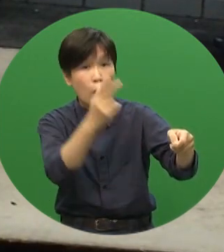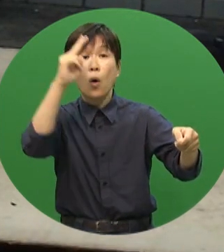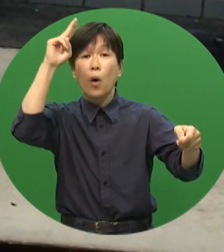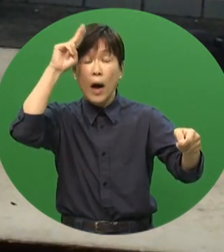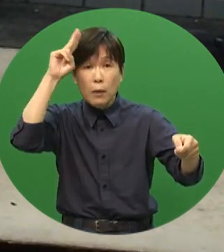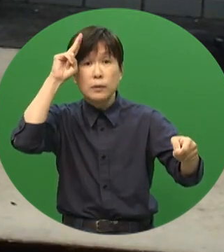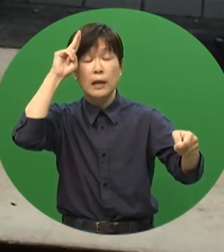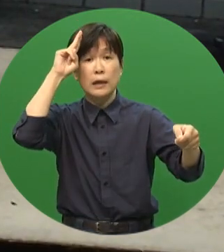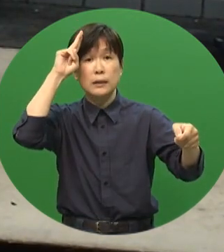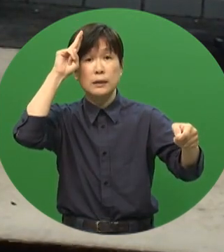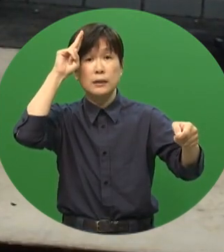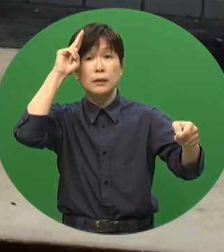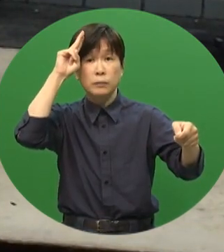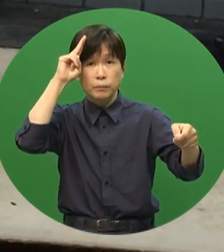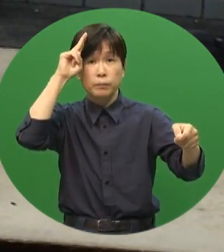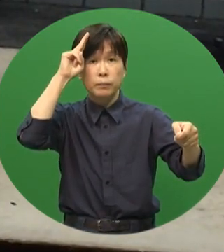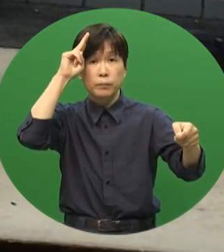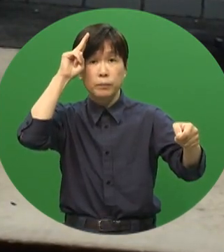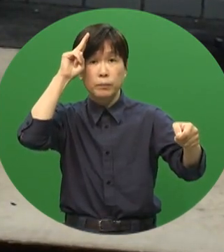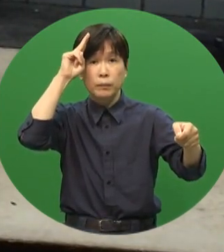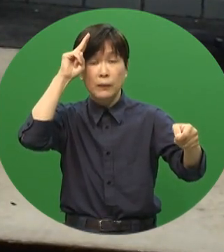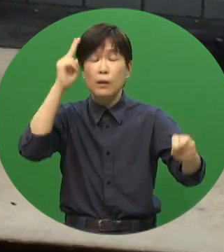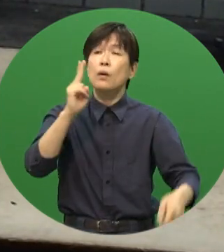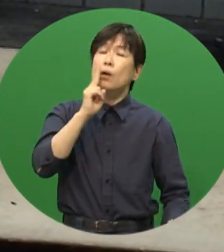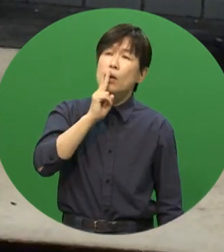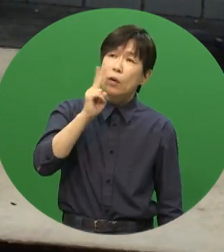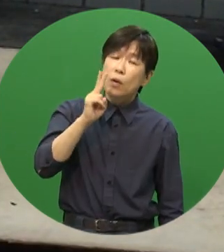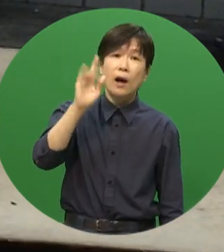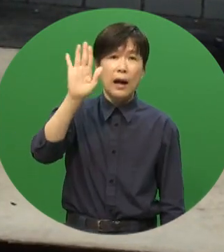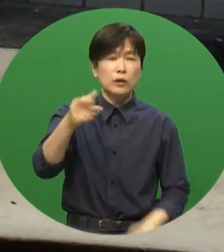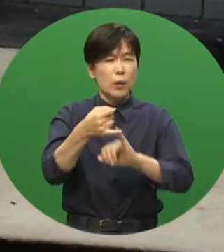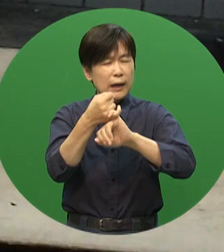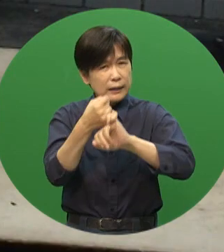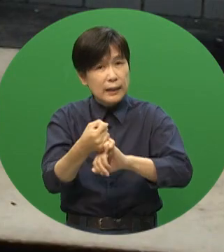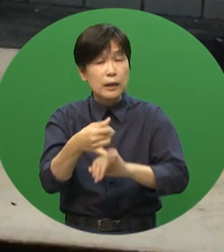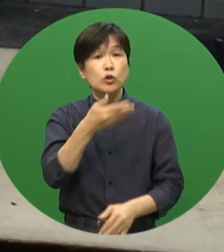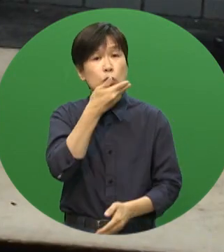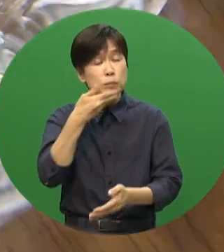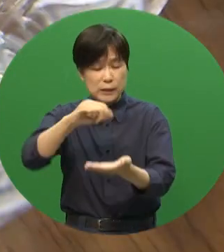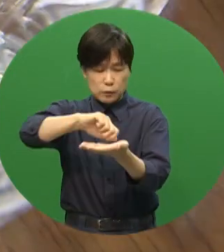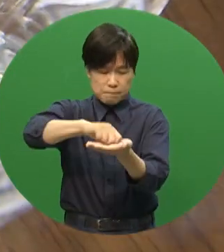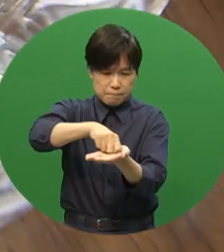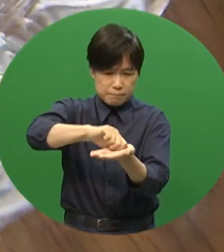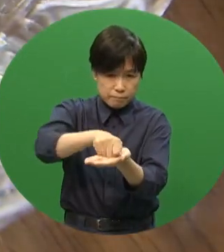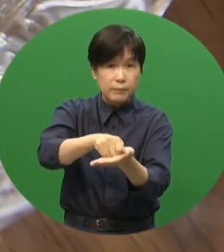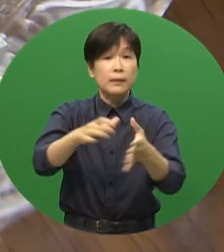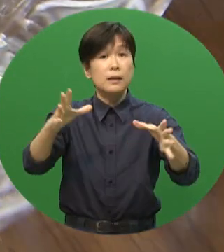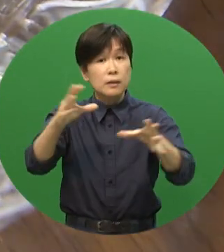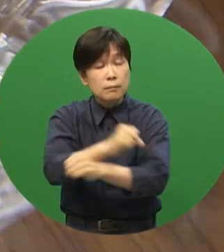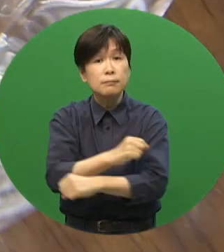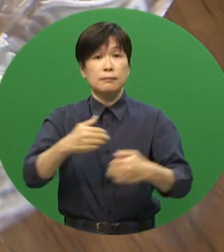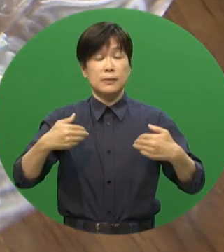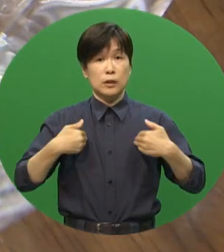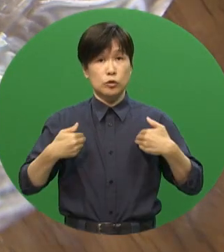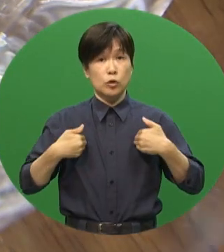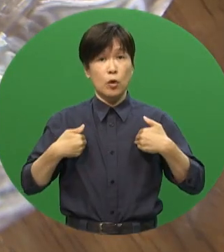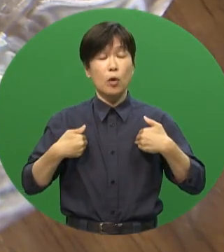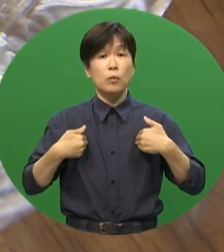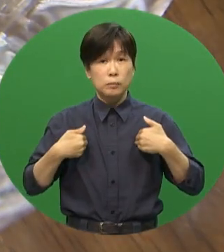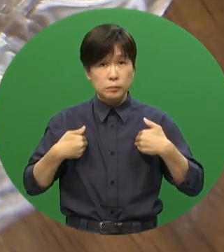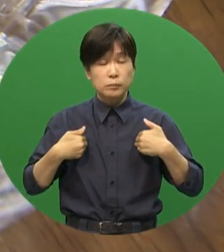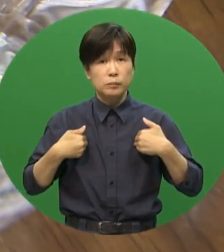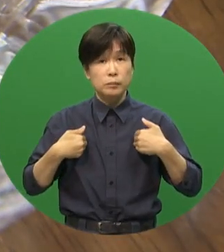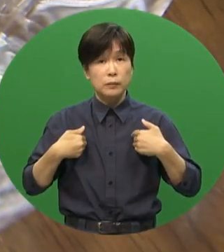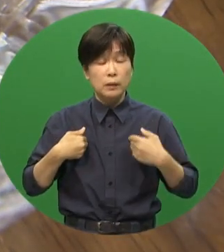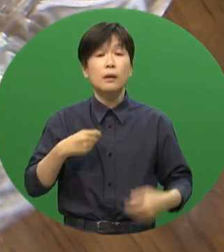捨て火種が残っているとゴミくずに火がつき火災になることがあります。吸い殻は水につけるなど確実